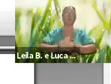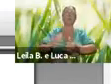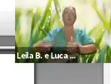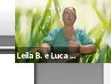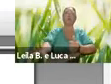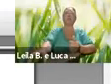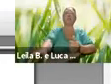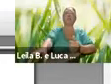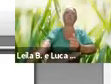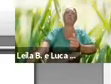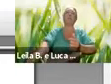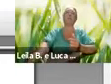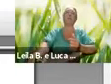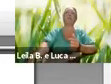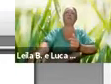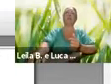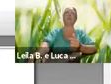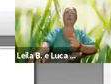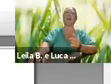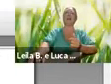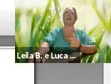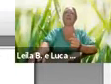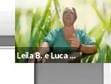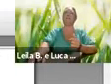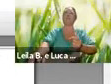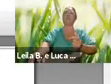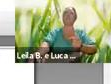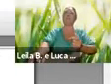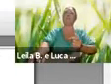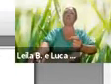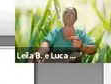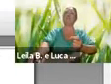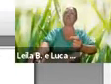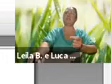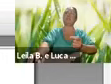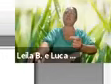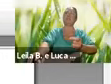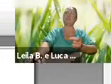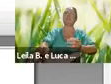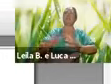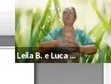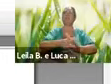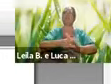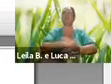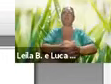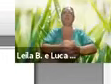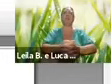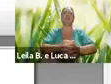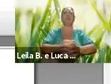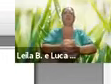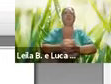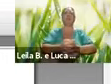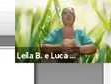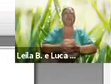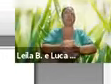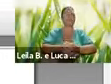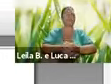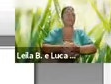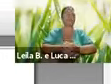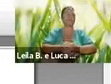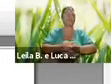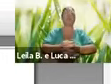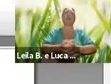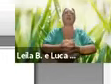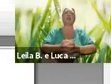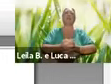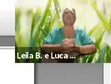noi. Così come abbiamo sulla Terra preziose osservazioni allusive alla chimica della materia